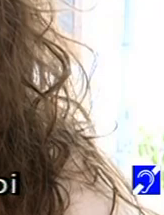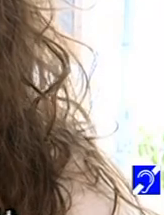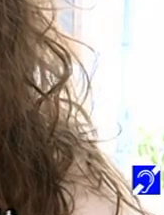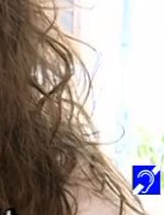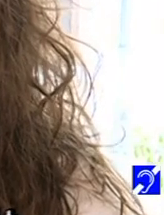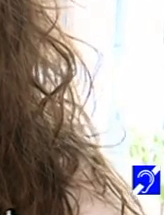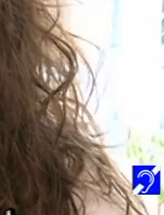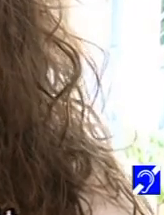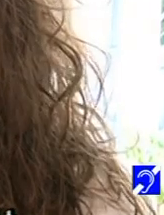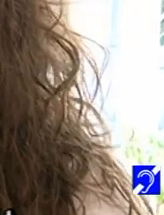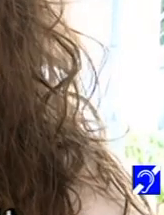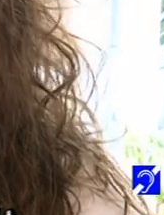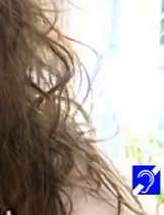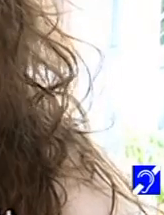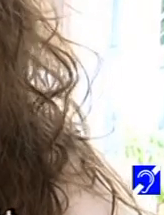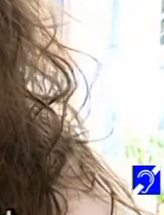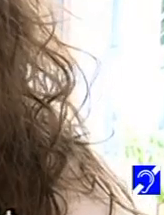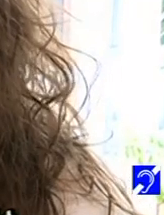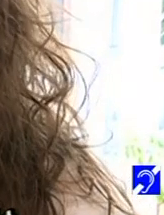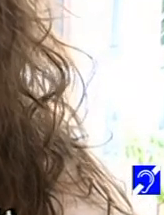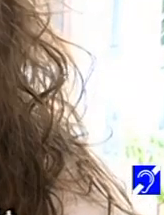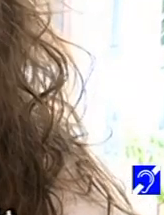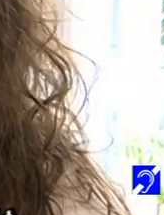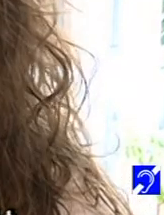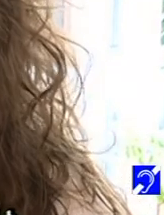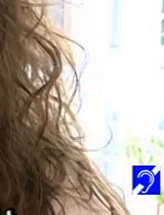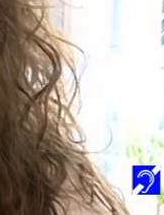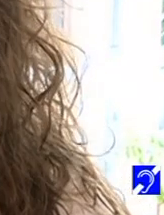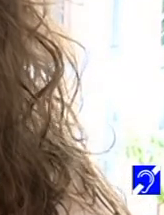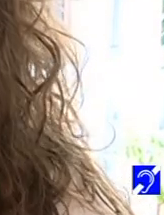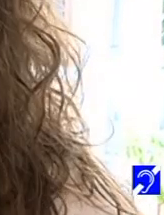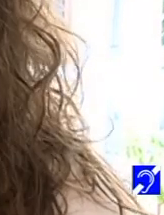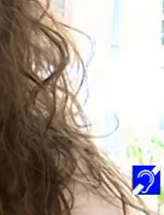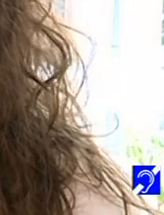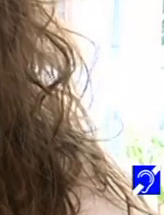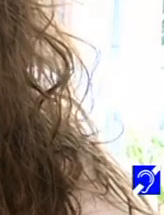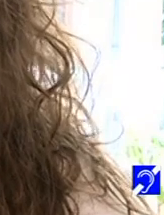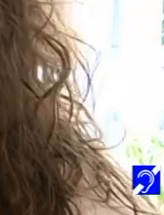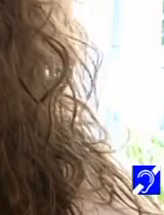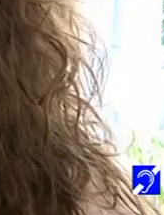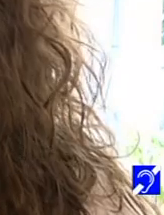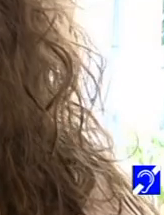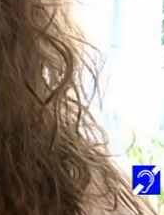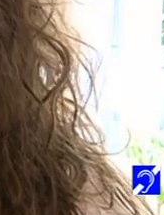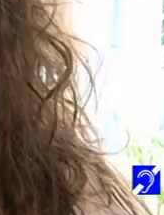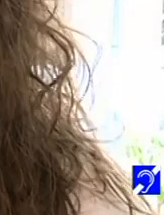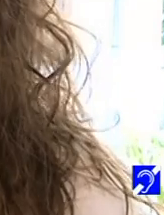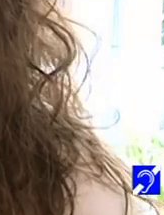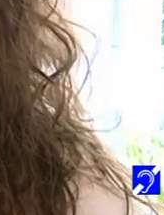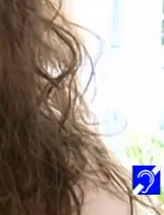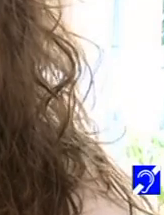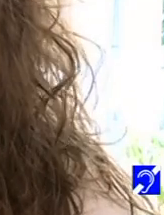dazu und sie fangen wieder von vorne an. Wir beginnen mit der Körperwahrnehmung, Körperausdruck